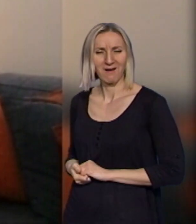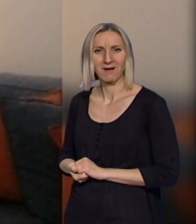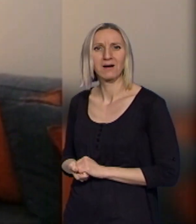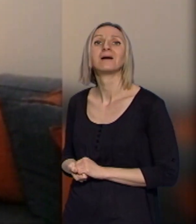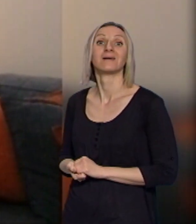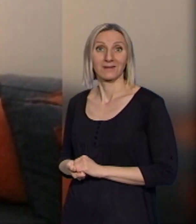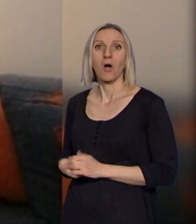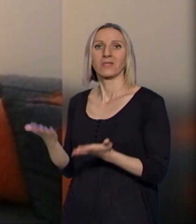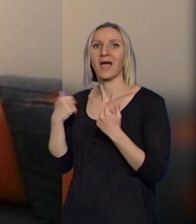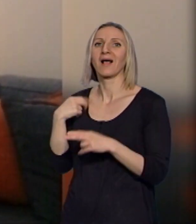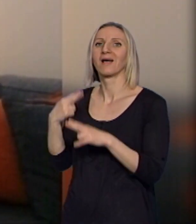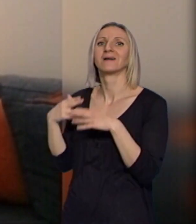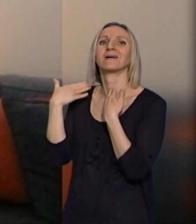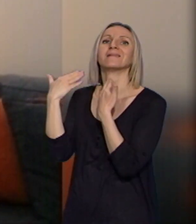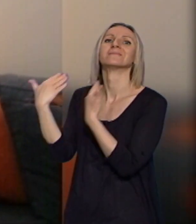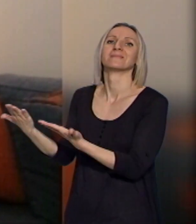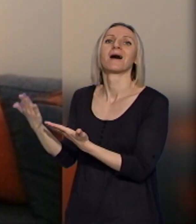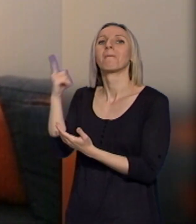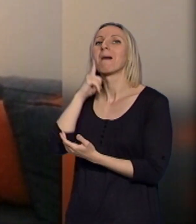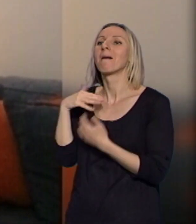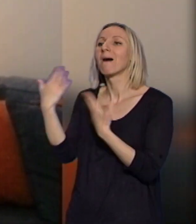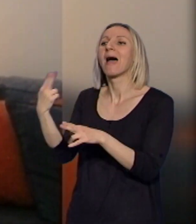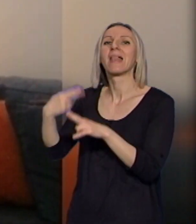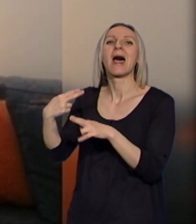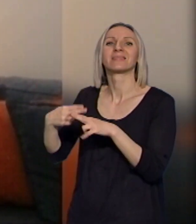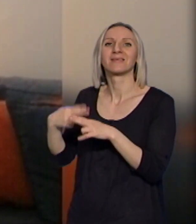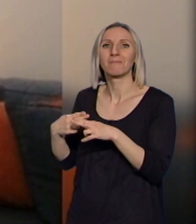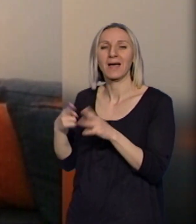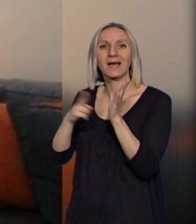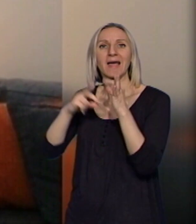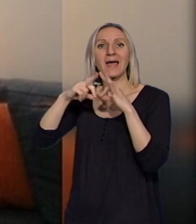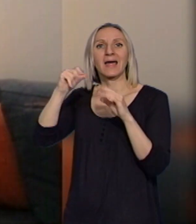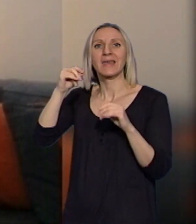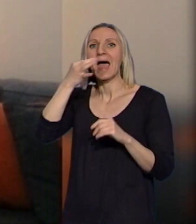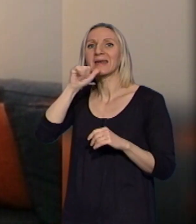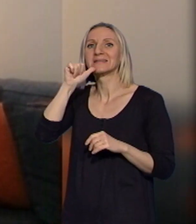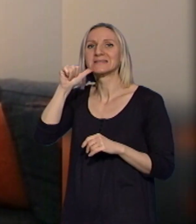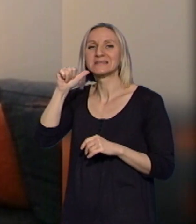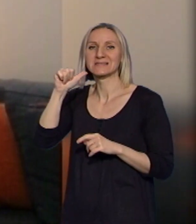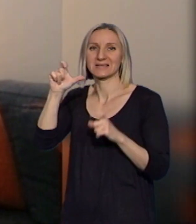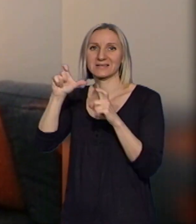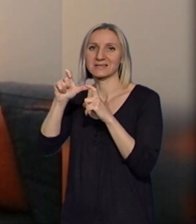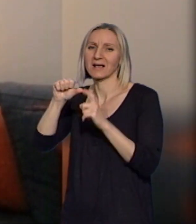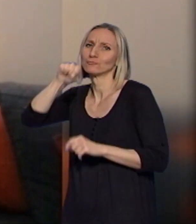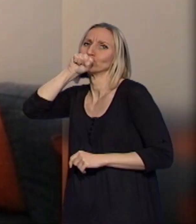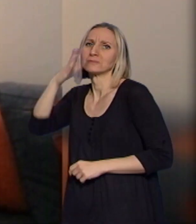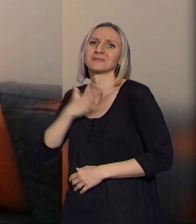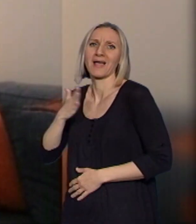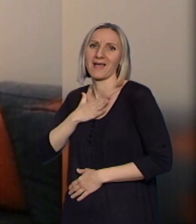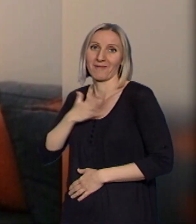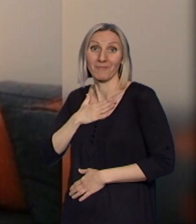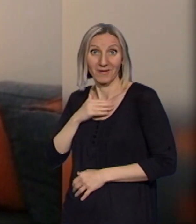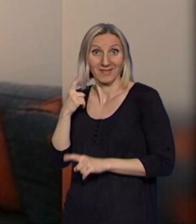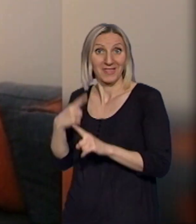Otuda ima naziv koji je dobila od mame, da je narcisa i nekako to ide uz nju i svi